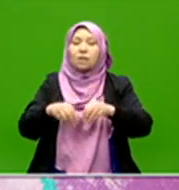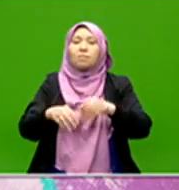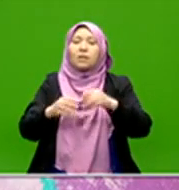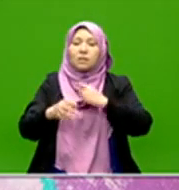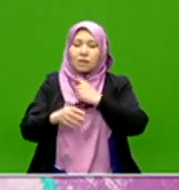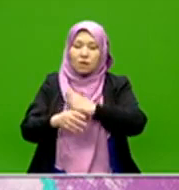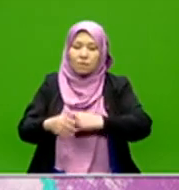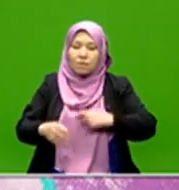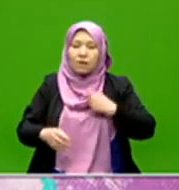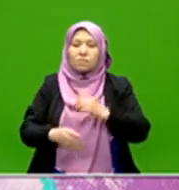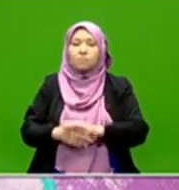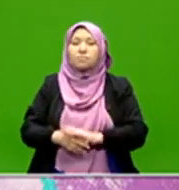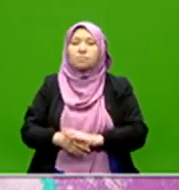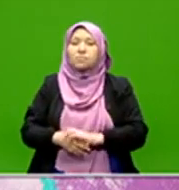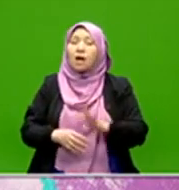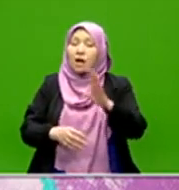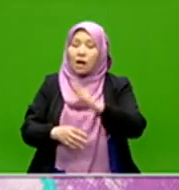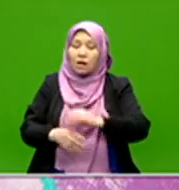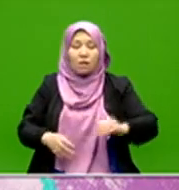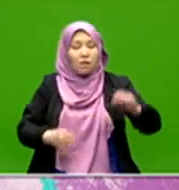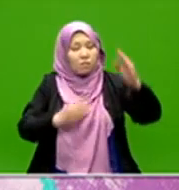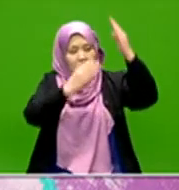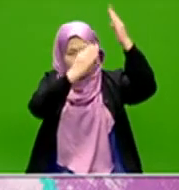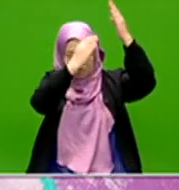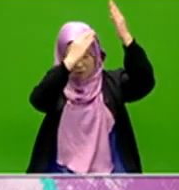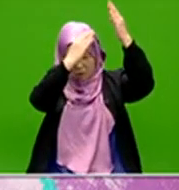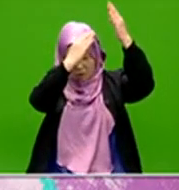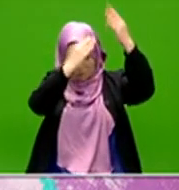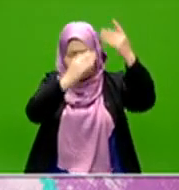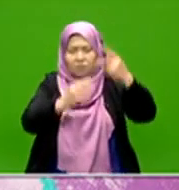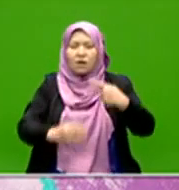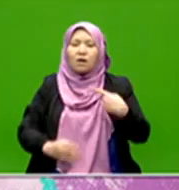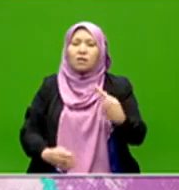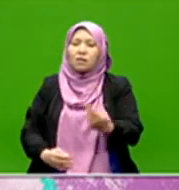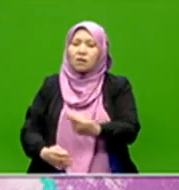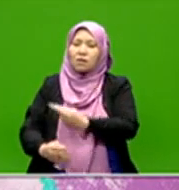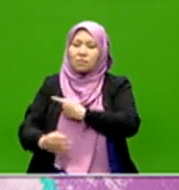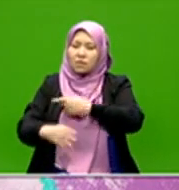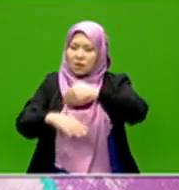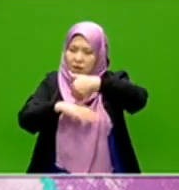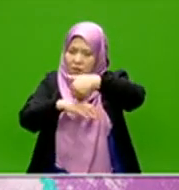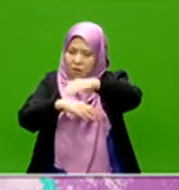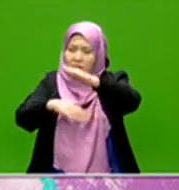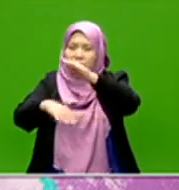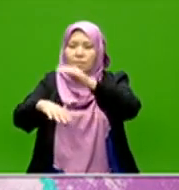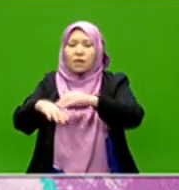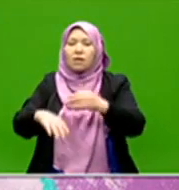الرحيم ربنا وبعث فيهم رسولا